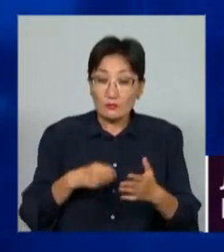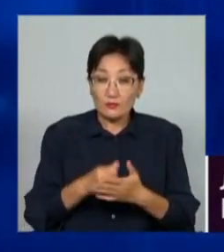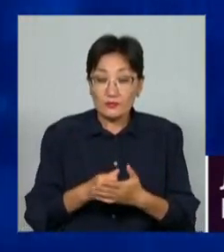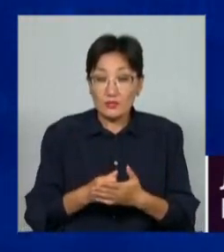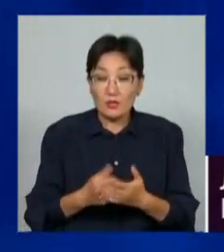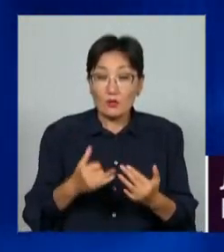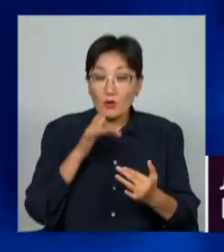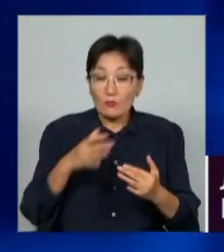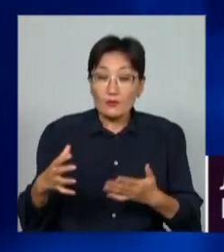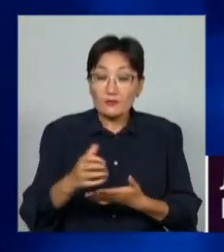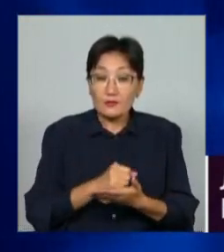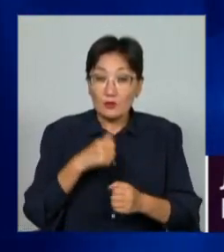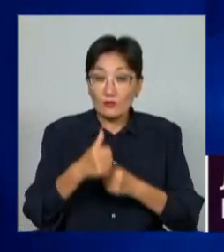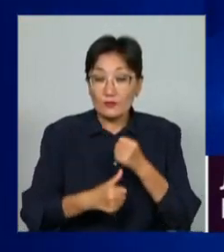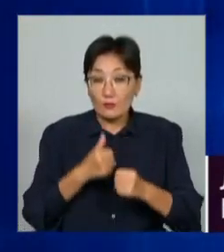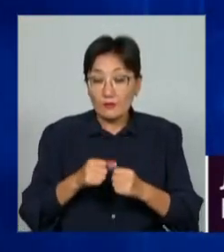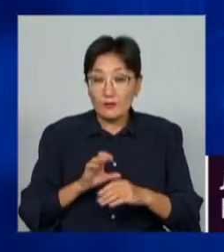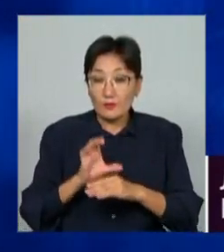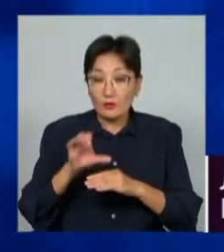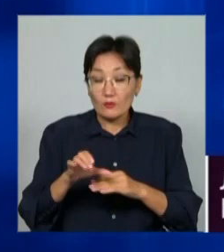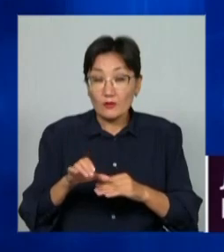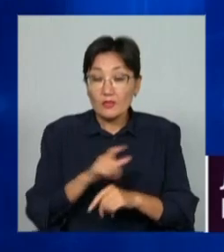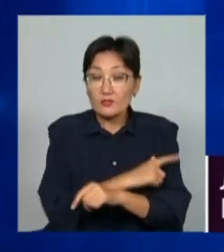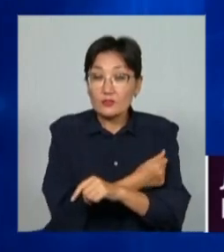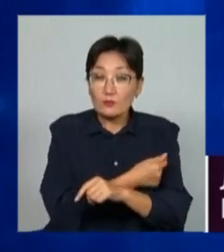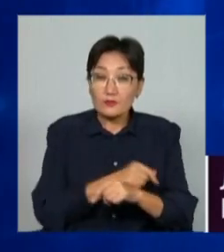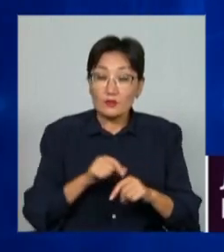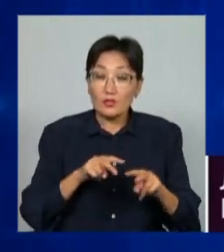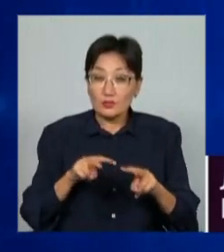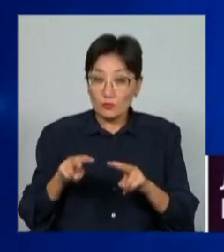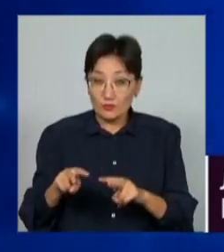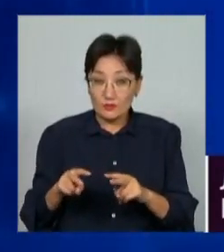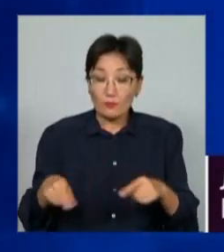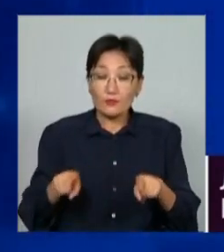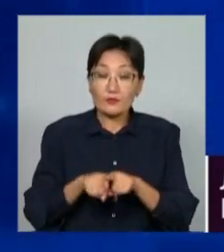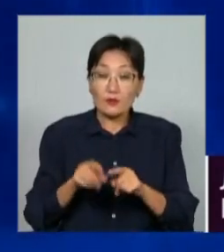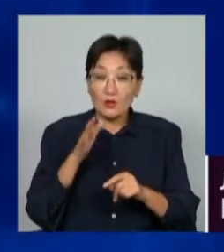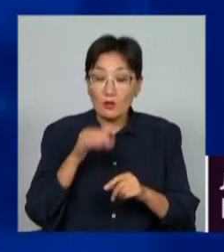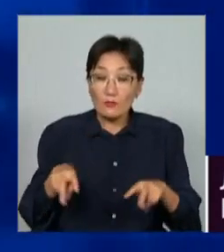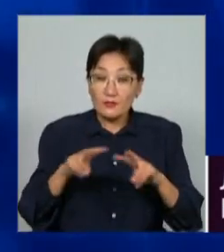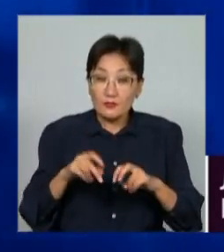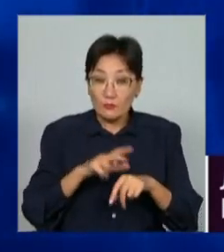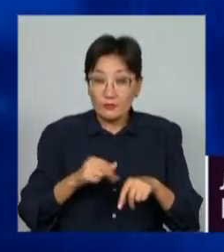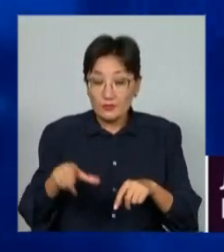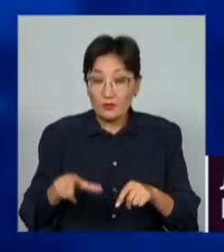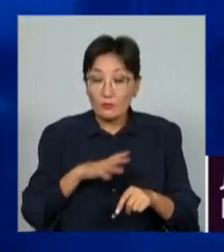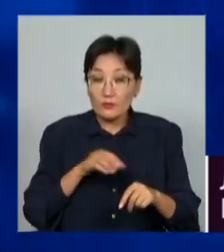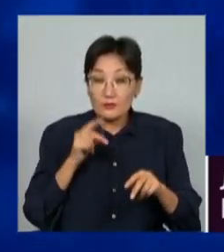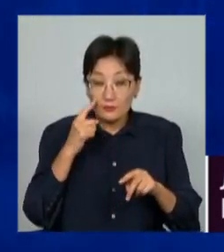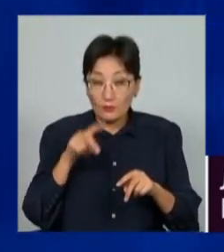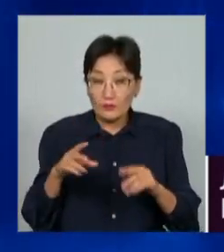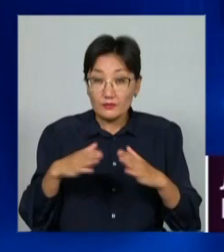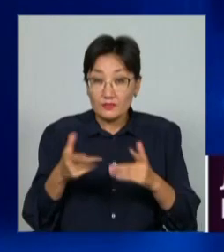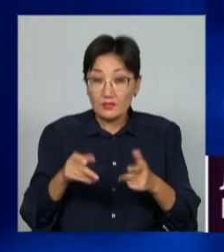На данный момент собранный материал направлен в районное управление санитарно-эпидемиологического контроля. Также во время обхода полицейскими был замечен дом,